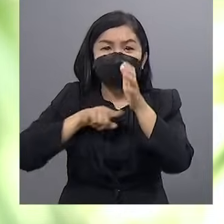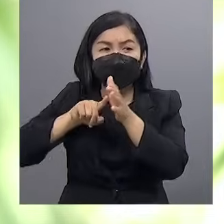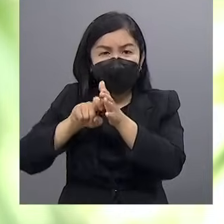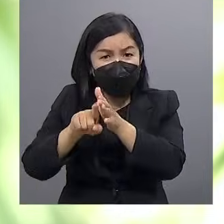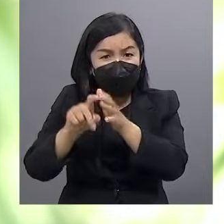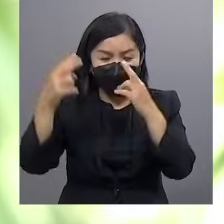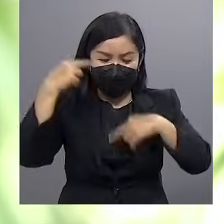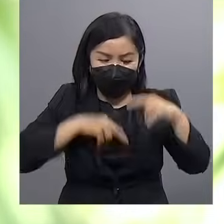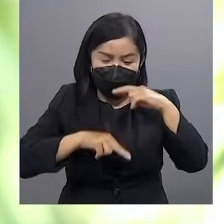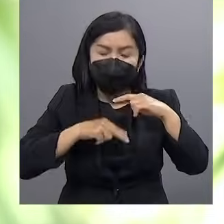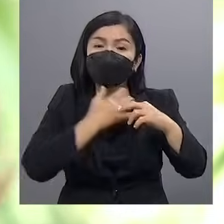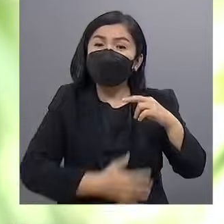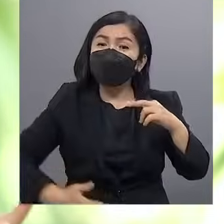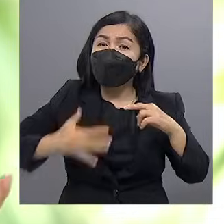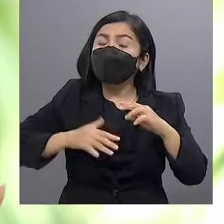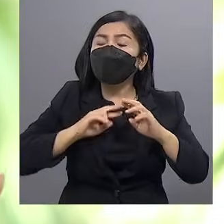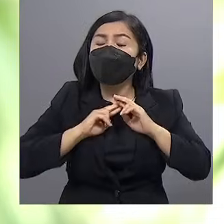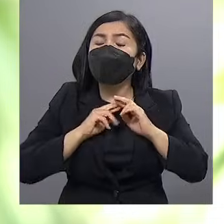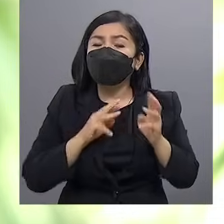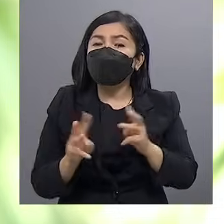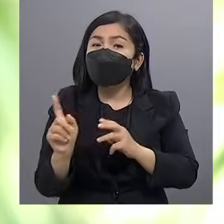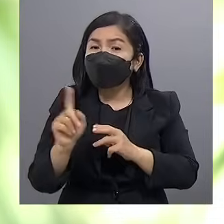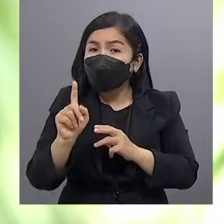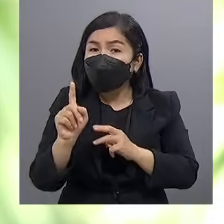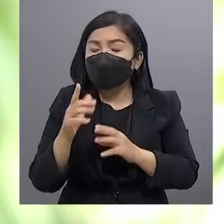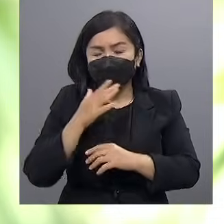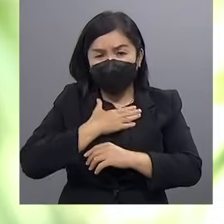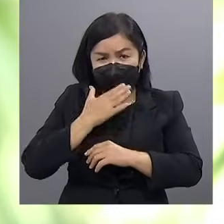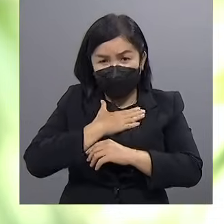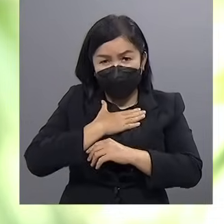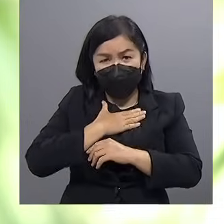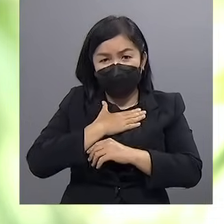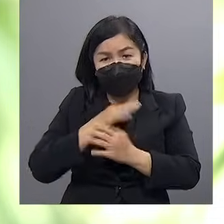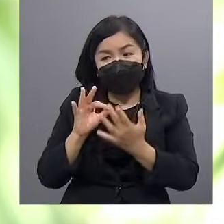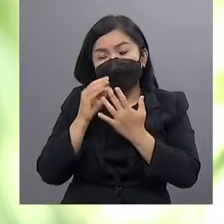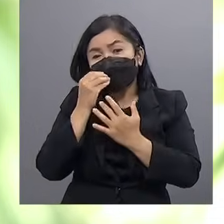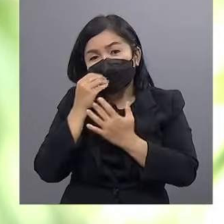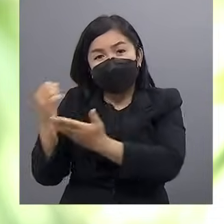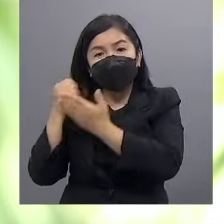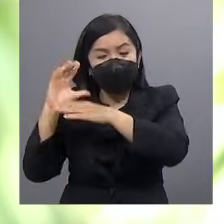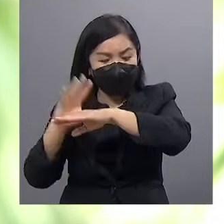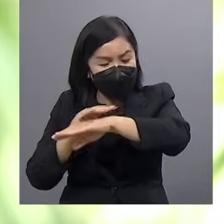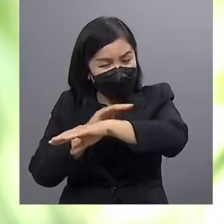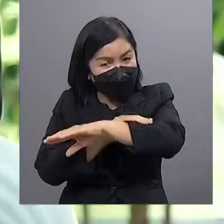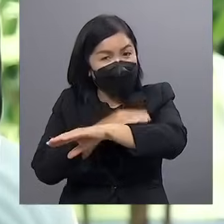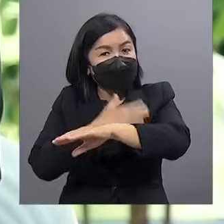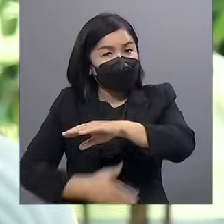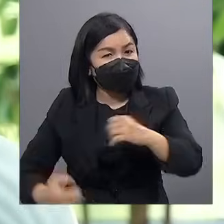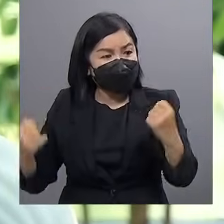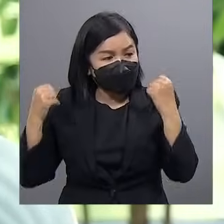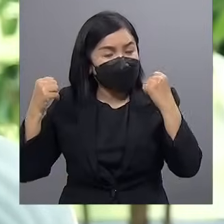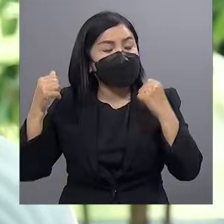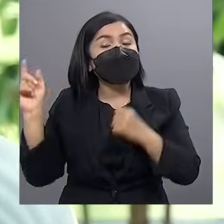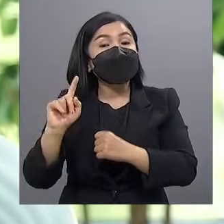สุขภาพอย่างไรดีหรือว่าเราควรที่จะรับประทานวิตามินเสริมไหมเพื่อให้สุขภาพของเราดีในช่วงนี้ค่ะ